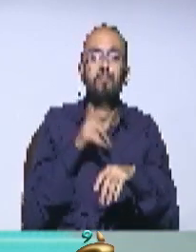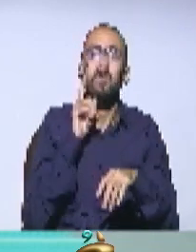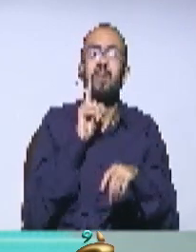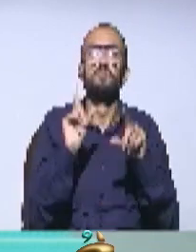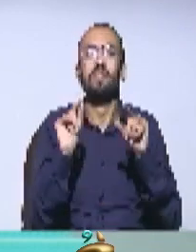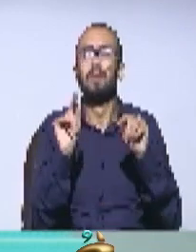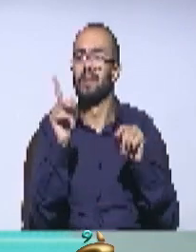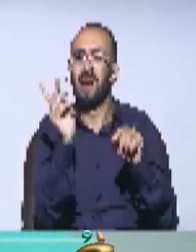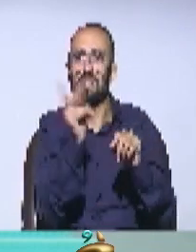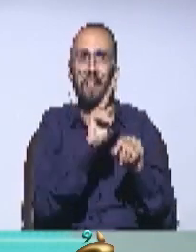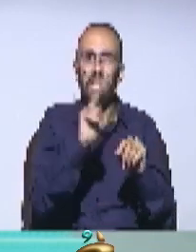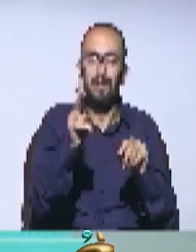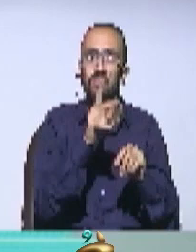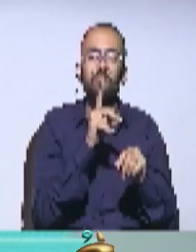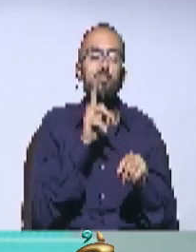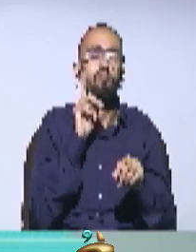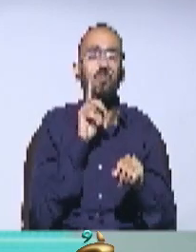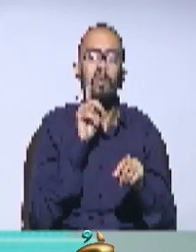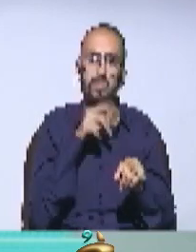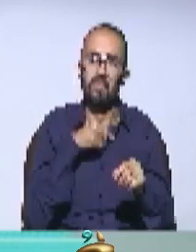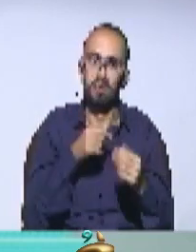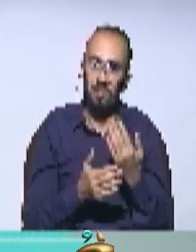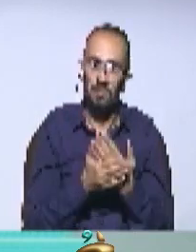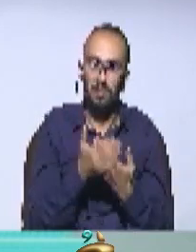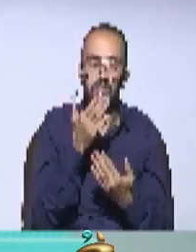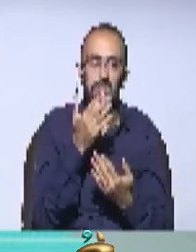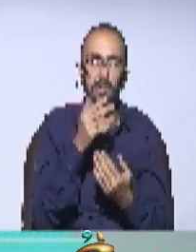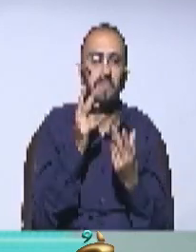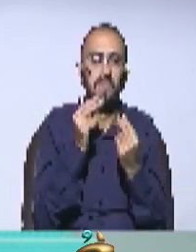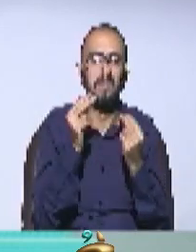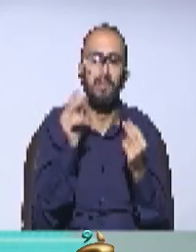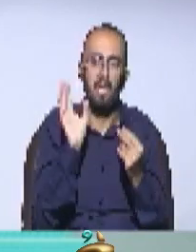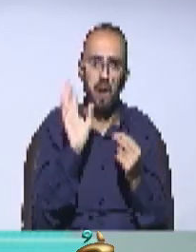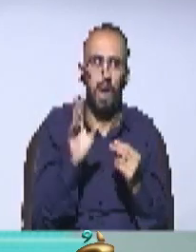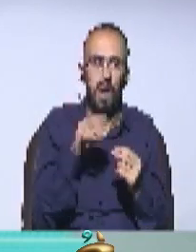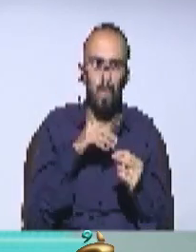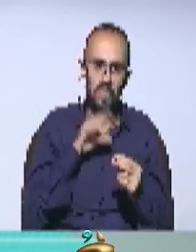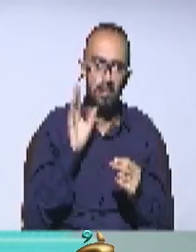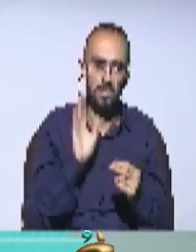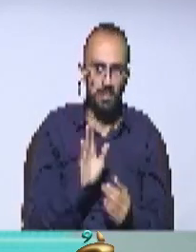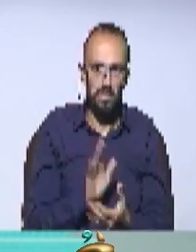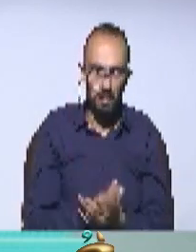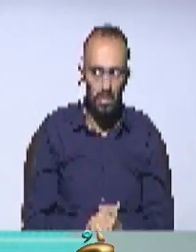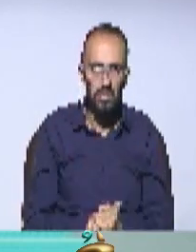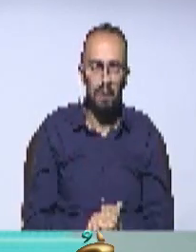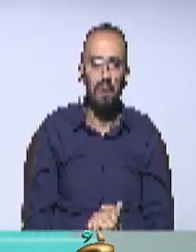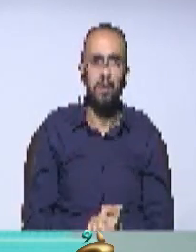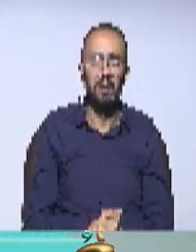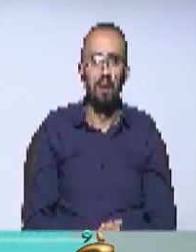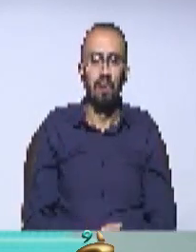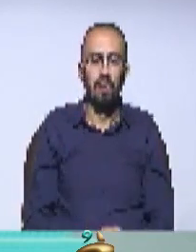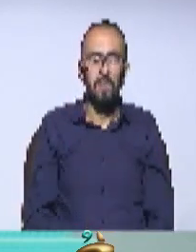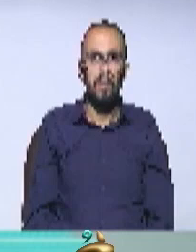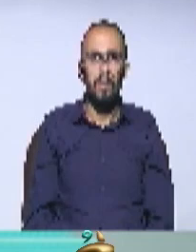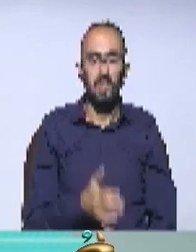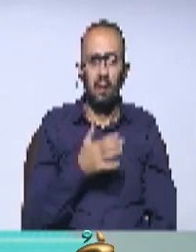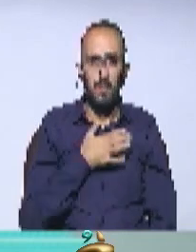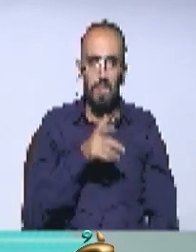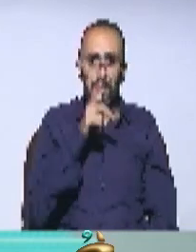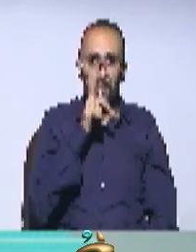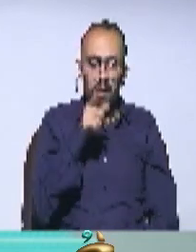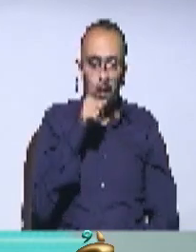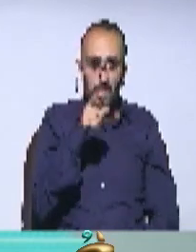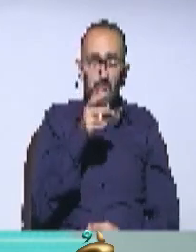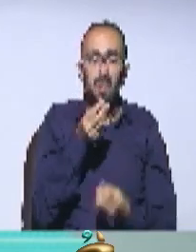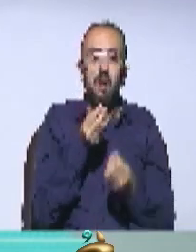التمييز يعني مطلبا كبيرا للكثيرين منذ فترة من الوقت. صحيح. وأنا يعني أقول أن هذا